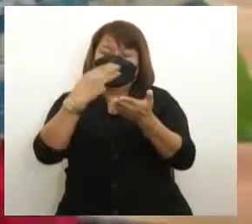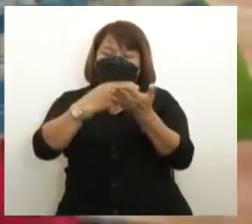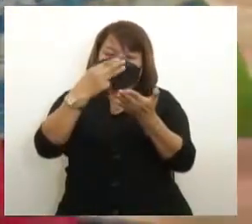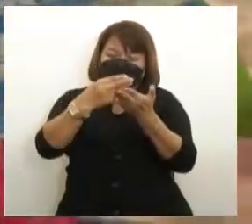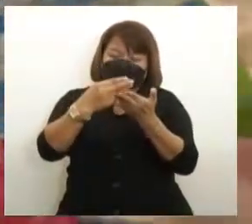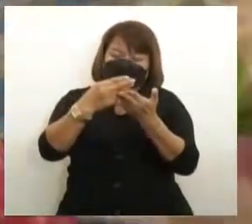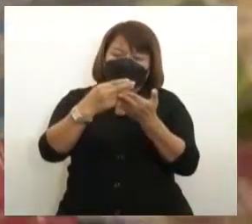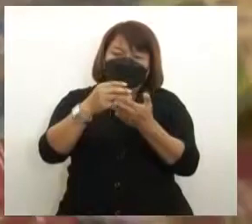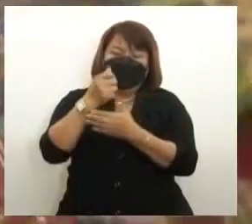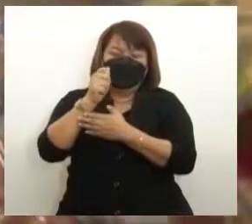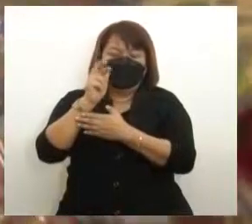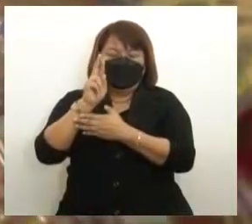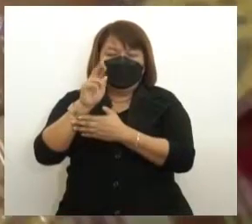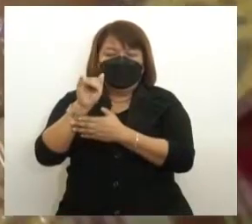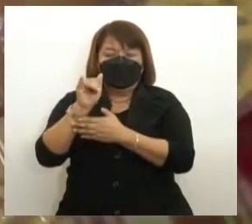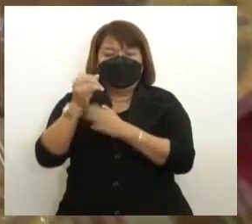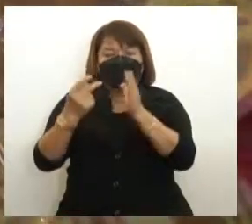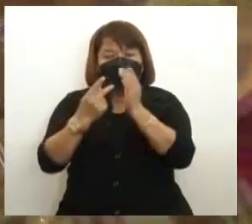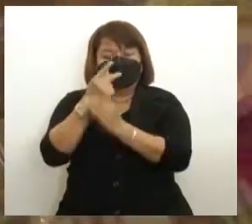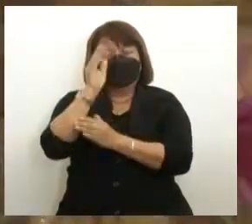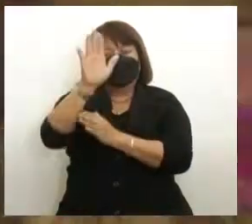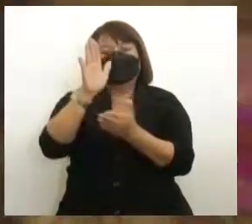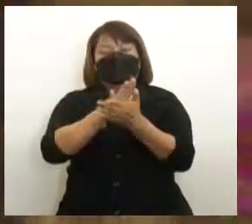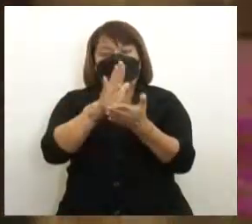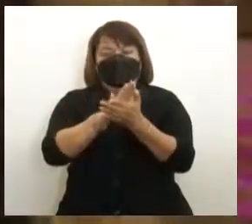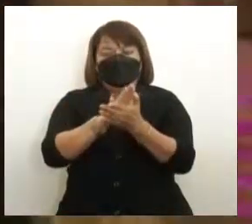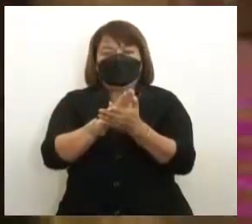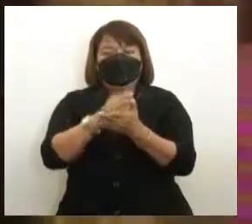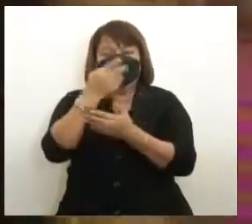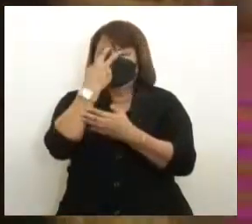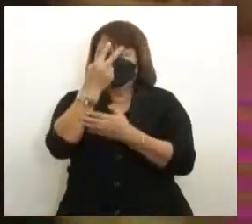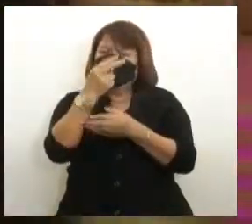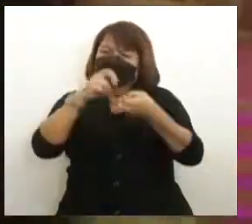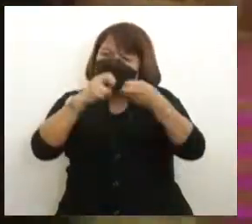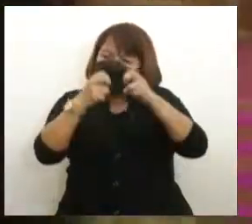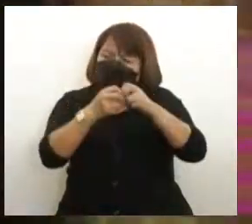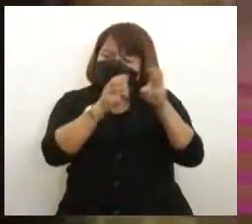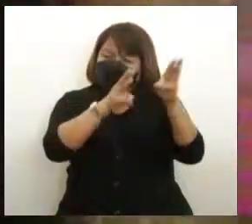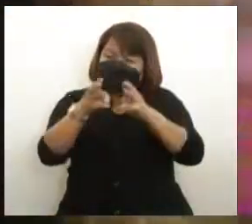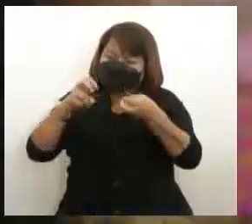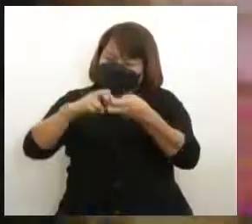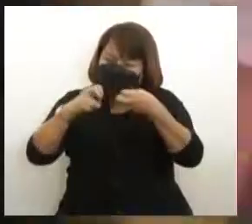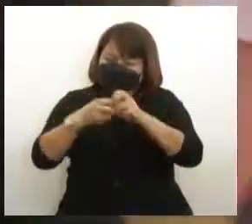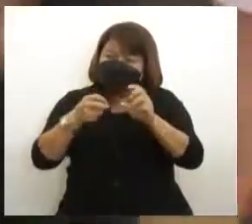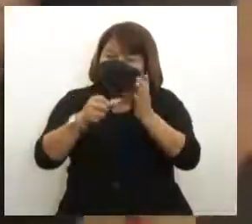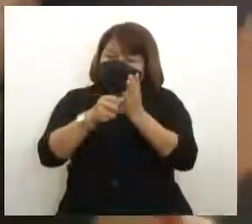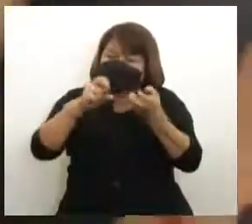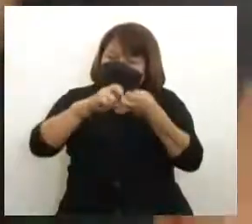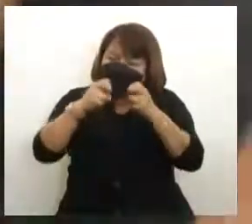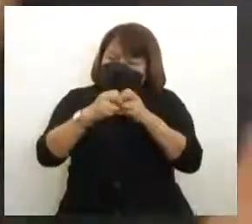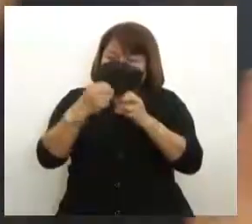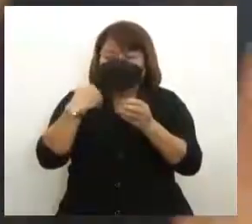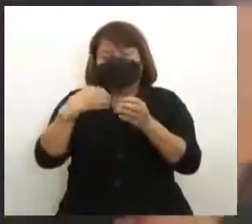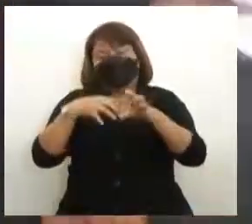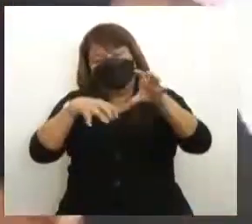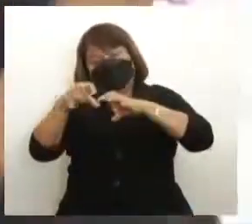อารยะเกษตรของแต่ละโรงเรียนเพื่อศึกษาปัญหาและแนวทางการแก้ปัญหาที่เกิดขึ้นระหว่างการจั